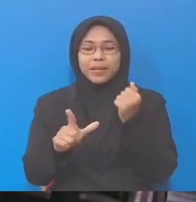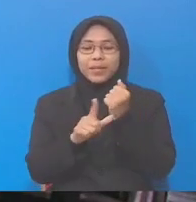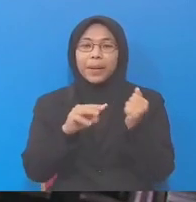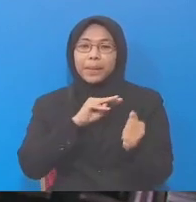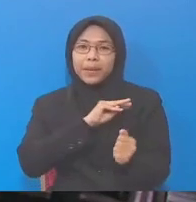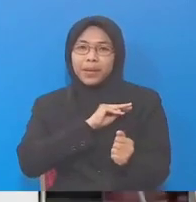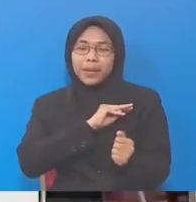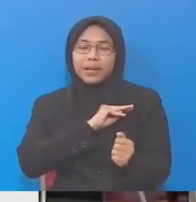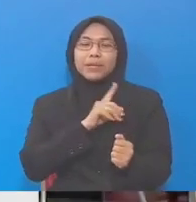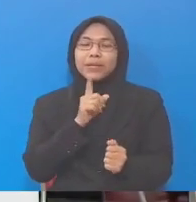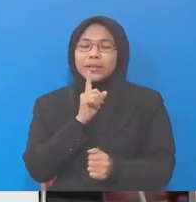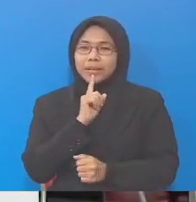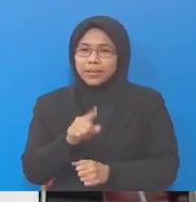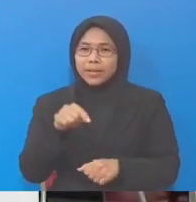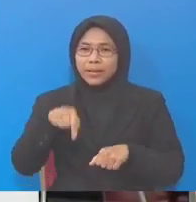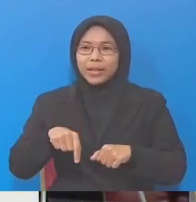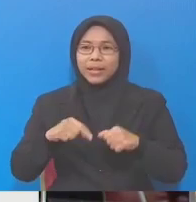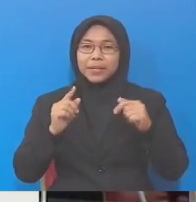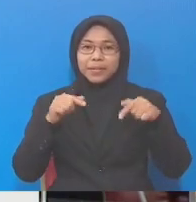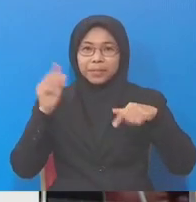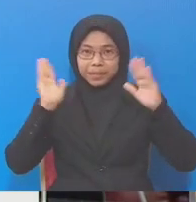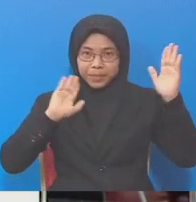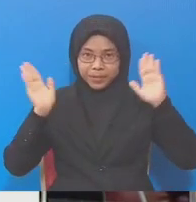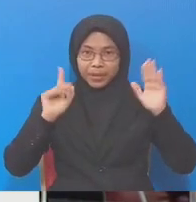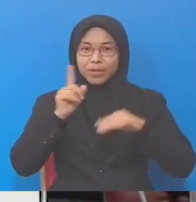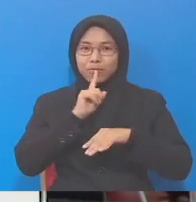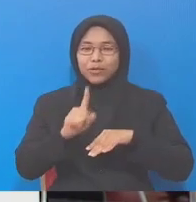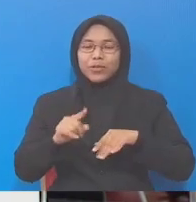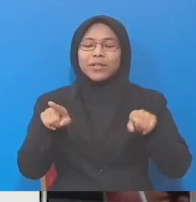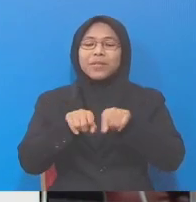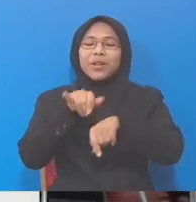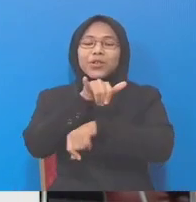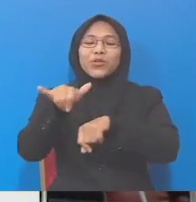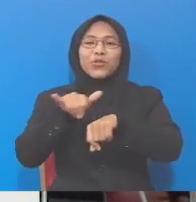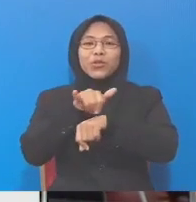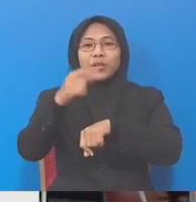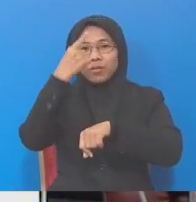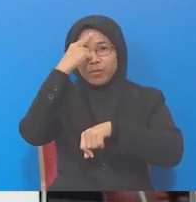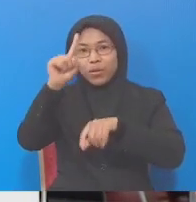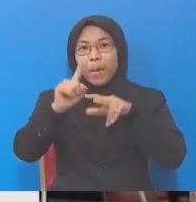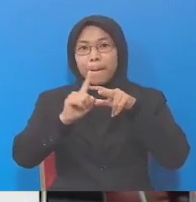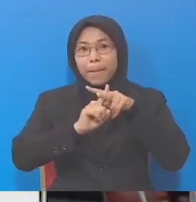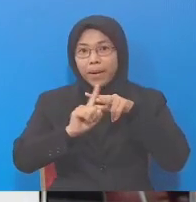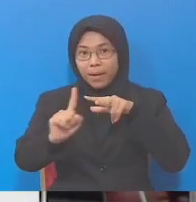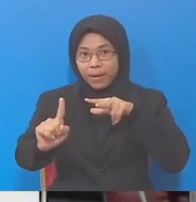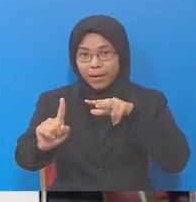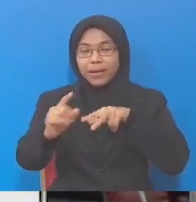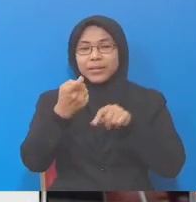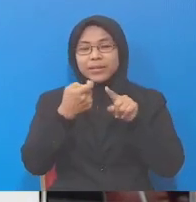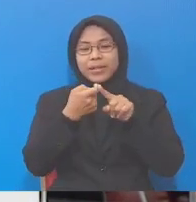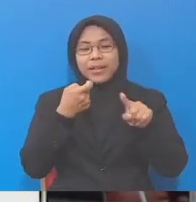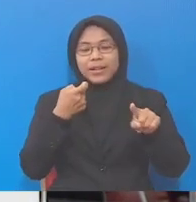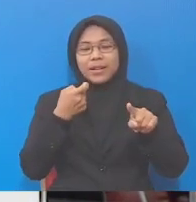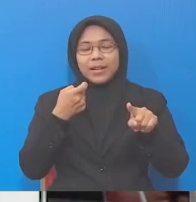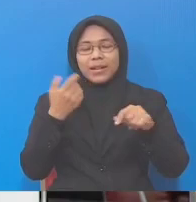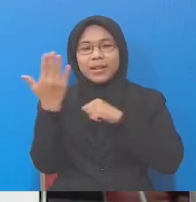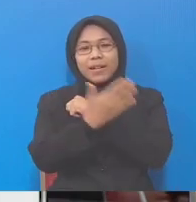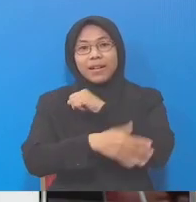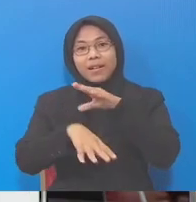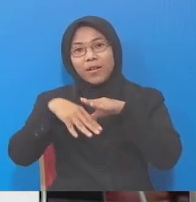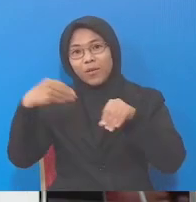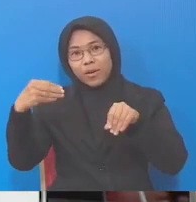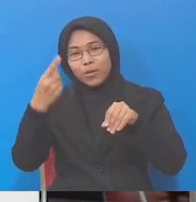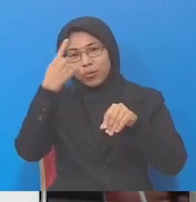Menteri oleh karena negara kita dianggap sebagai surga kepada pelarian daripada negara-negara